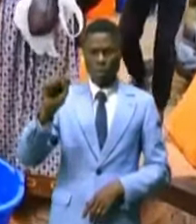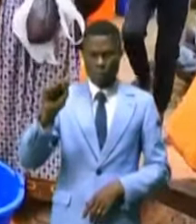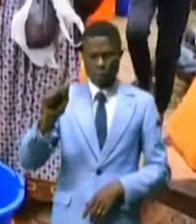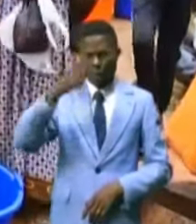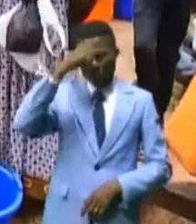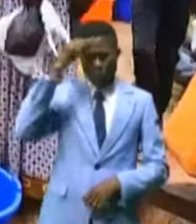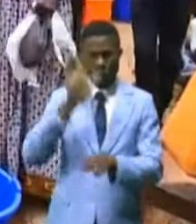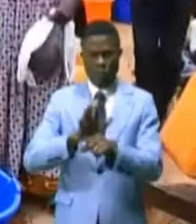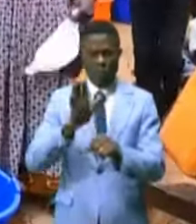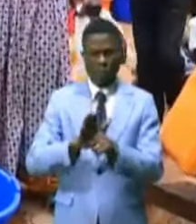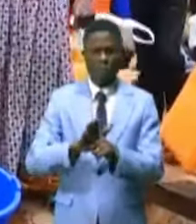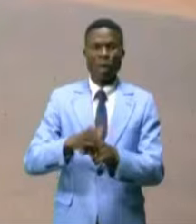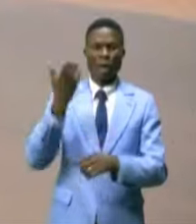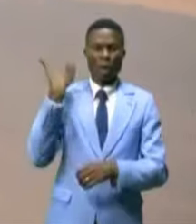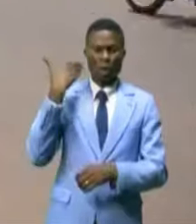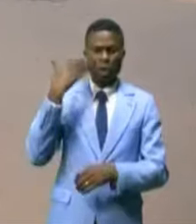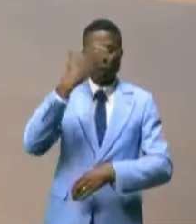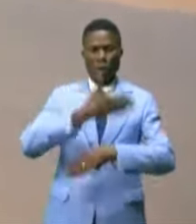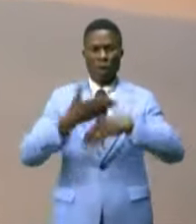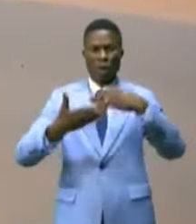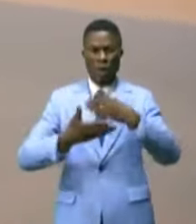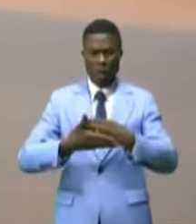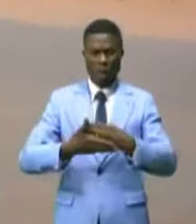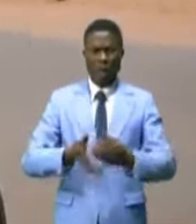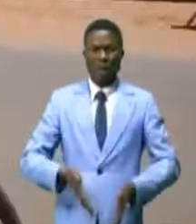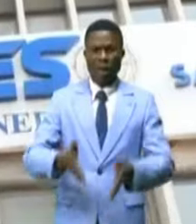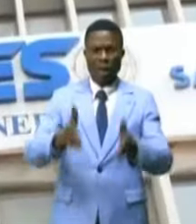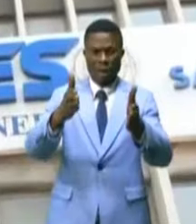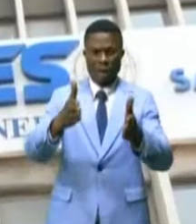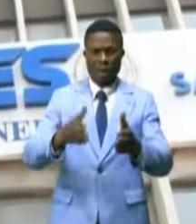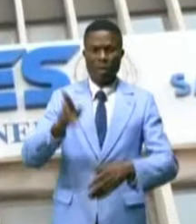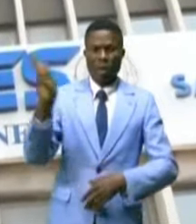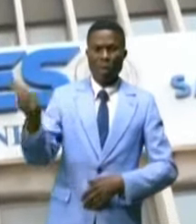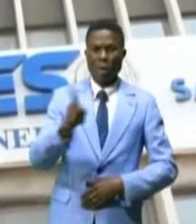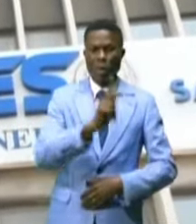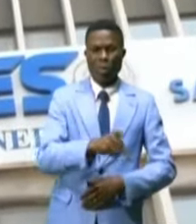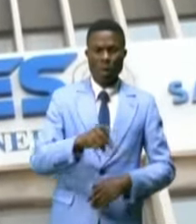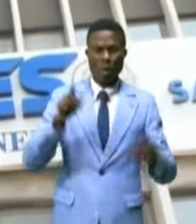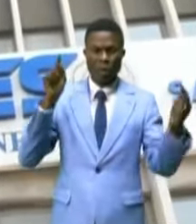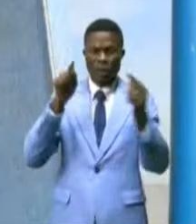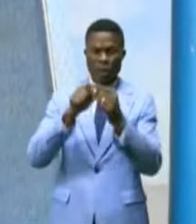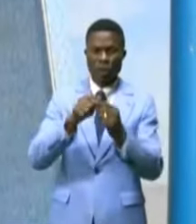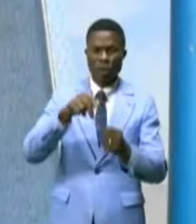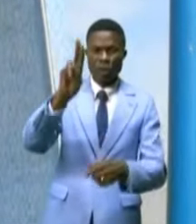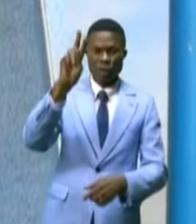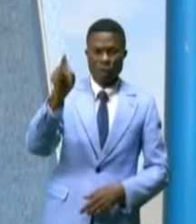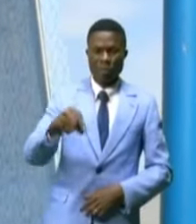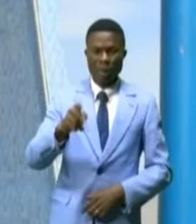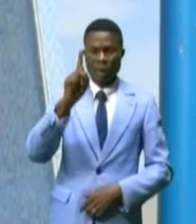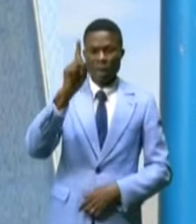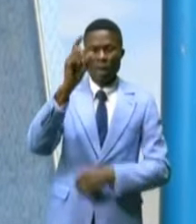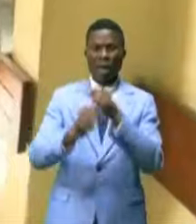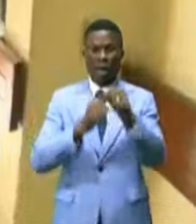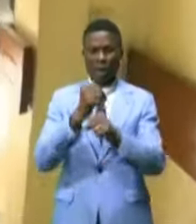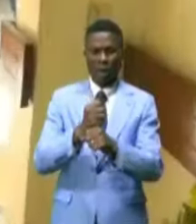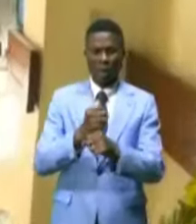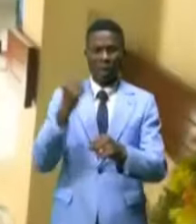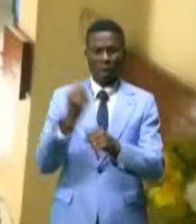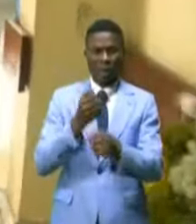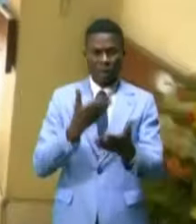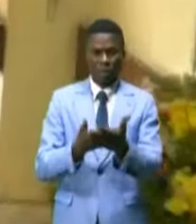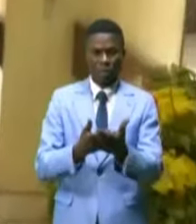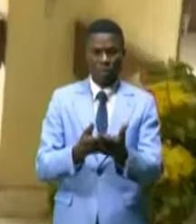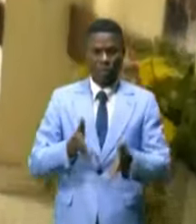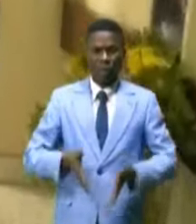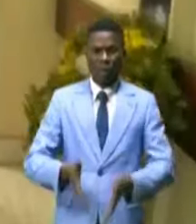depuis la construction de la route Nzolana tronçon pompage Upen. Il y a de cela une année. À la suite de ces travaux, les